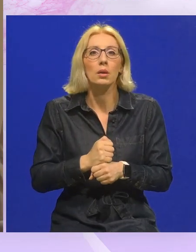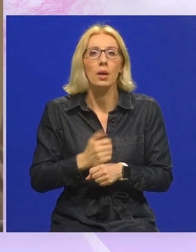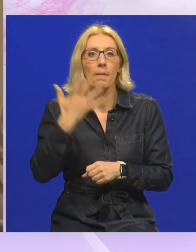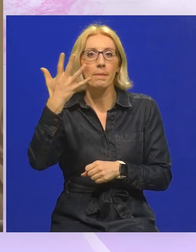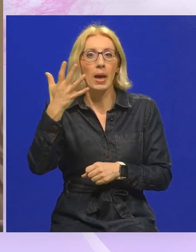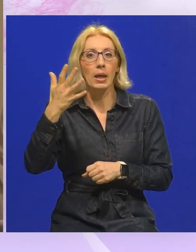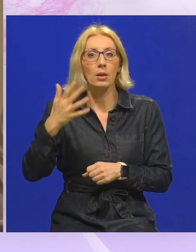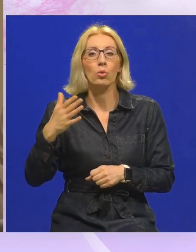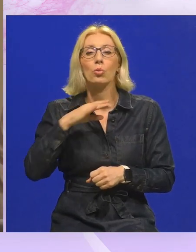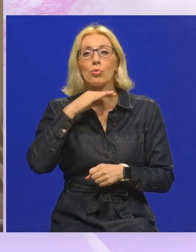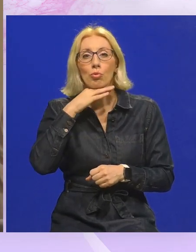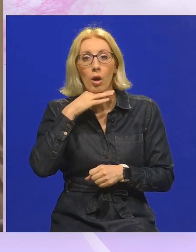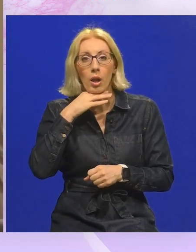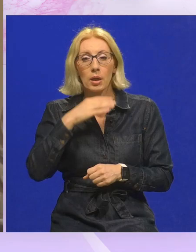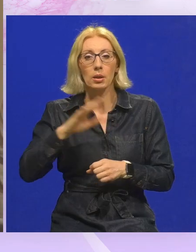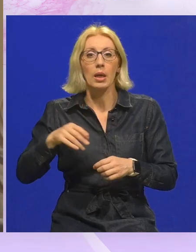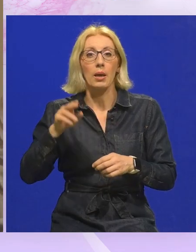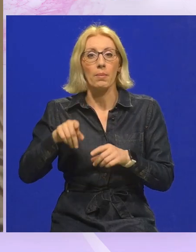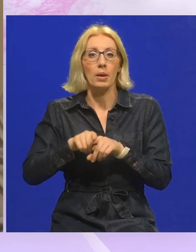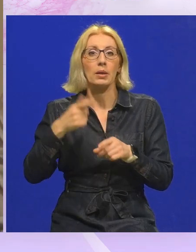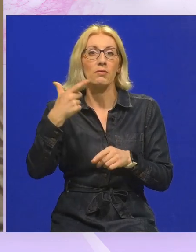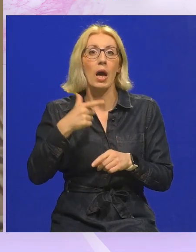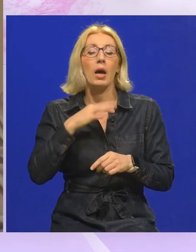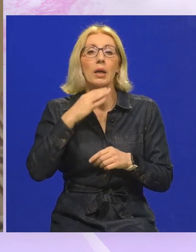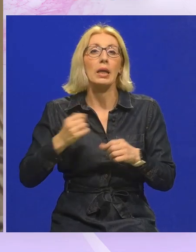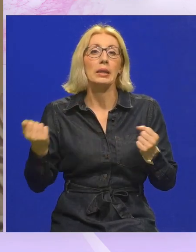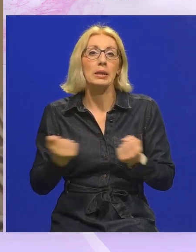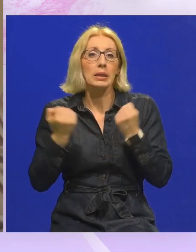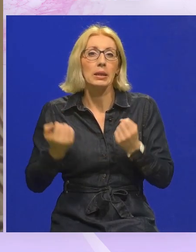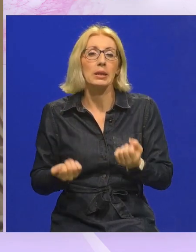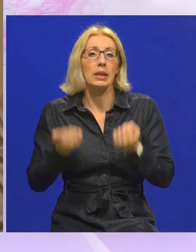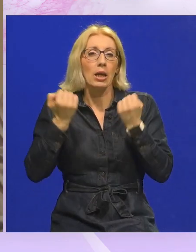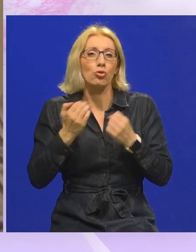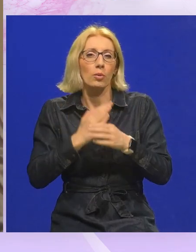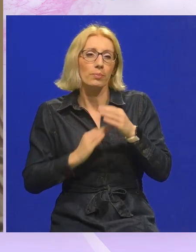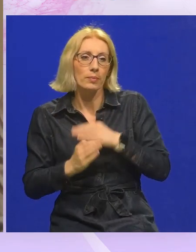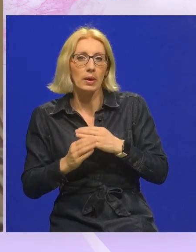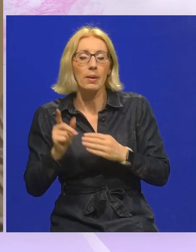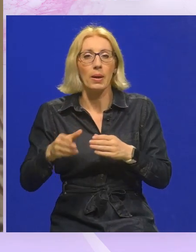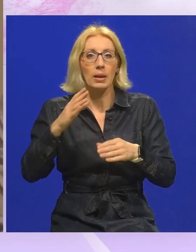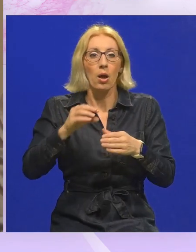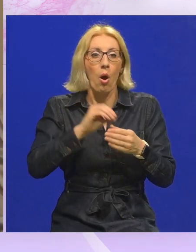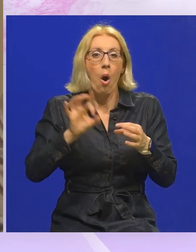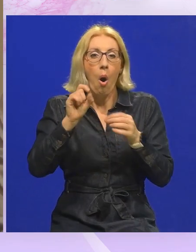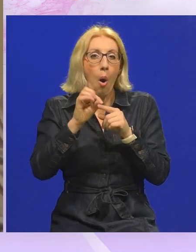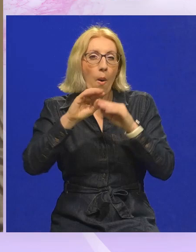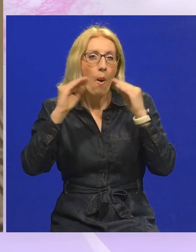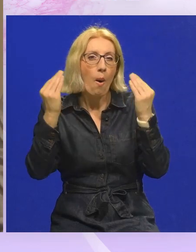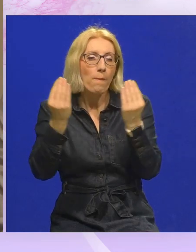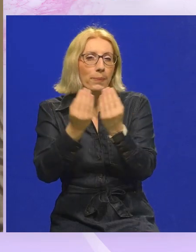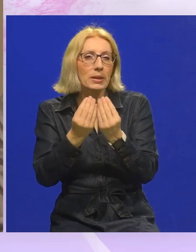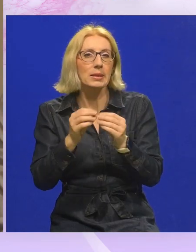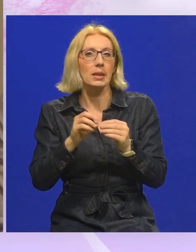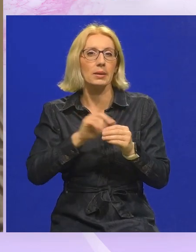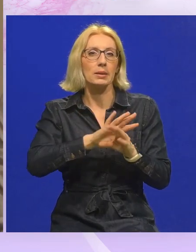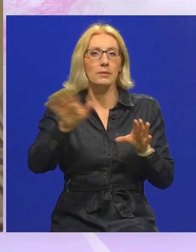petero učenika tipičnog razvoja i za dva učenika sa razvojnim teškoćama. Oni su dobili detaljne opise svih tih učenika